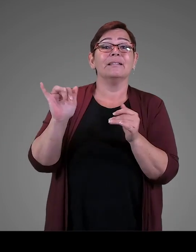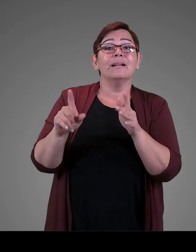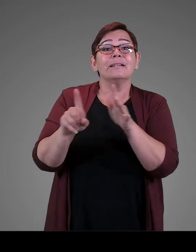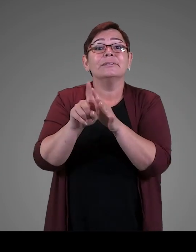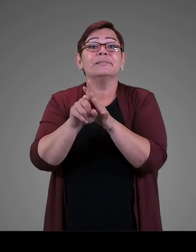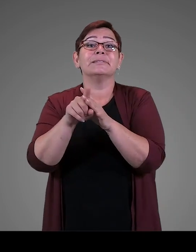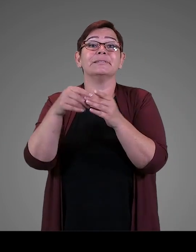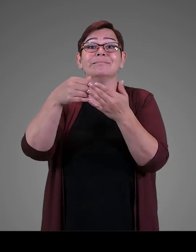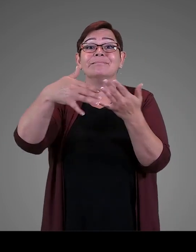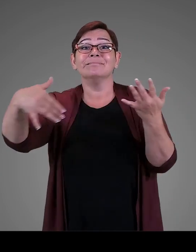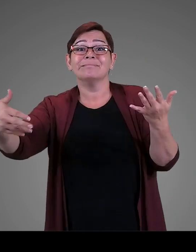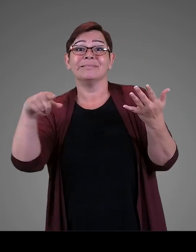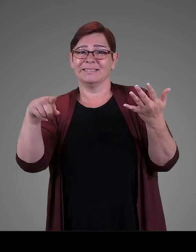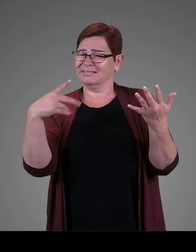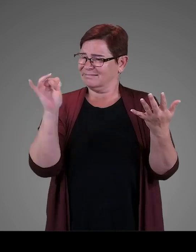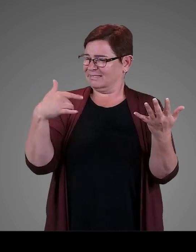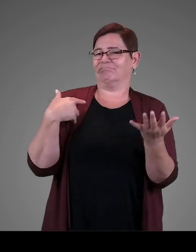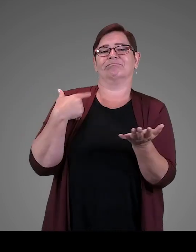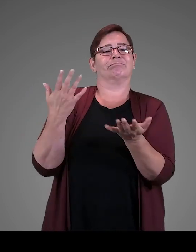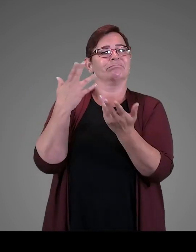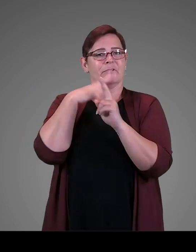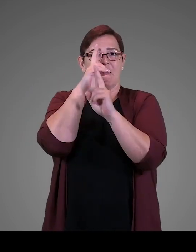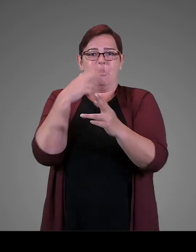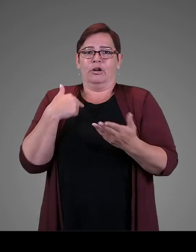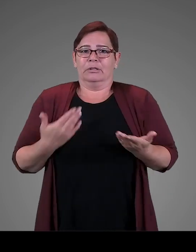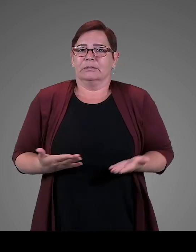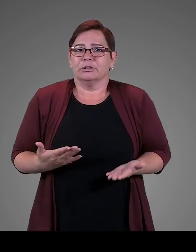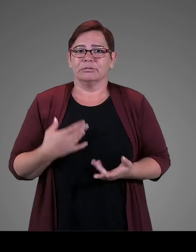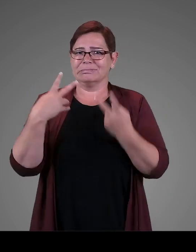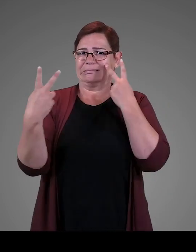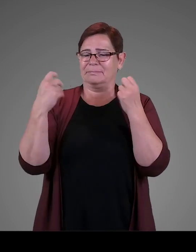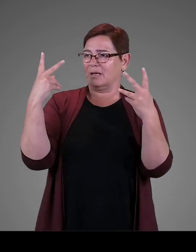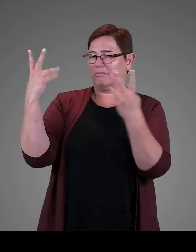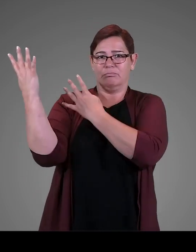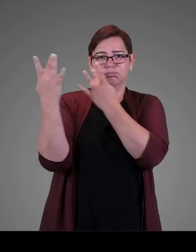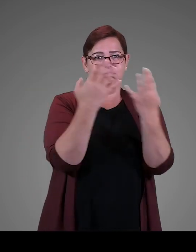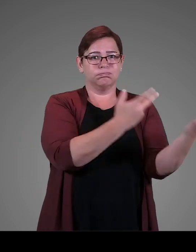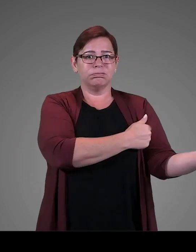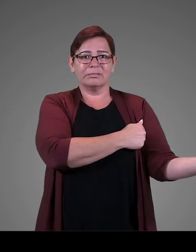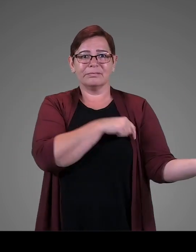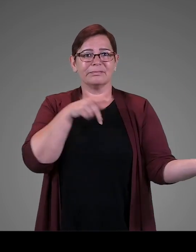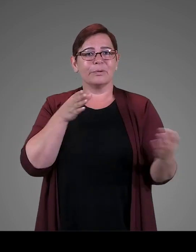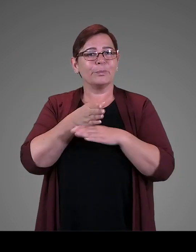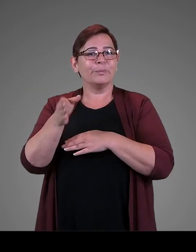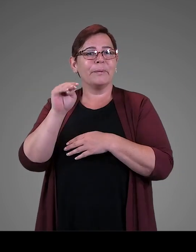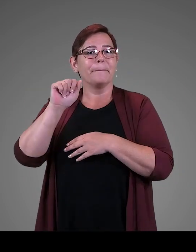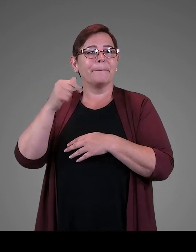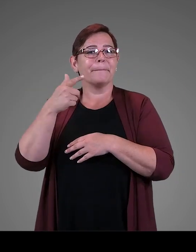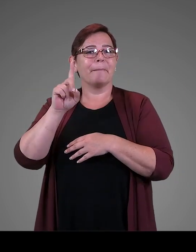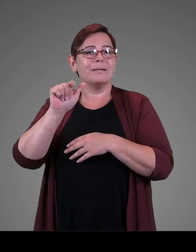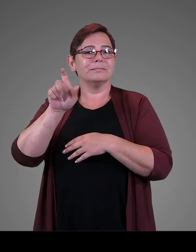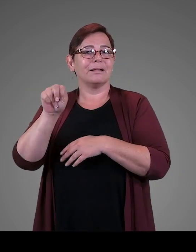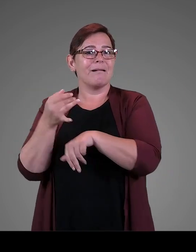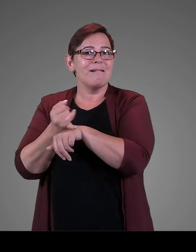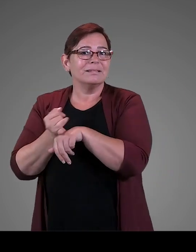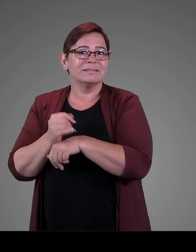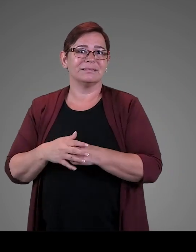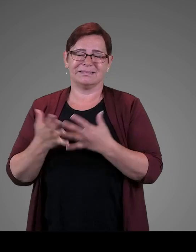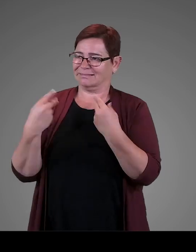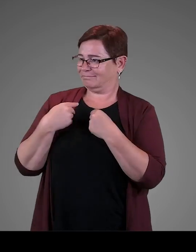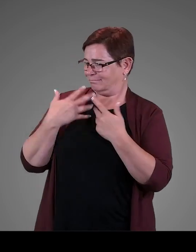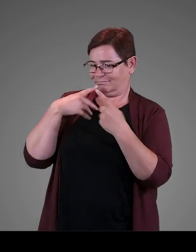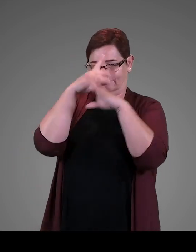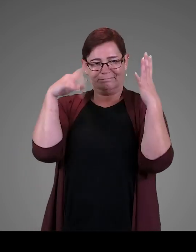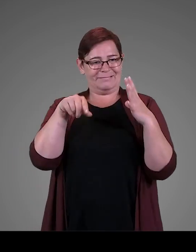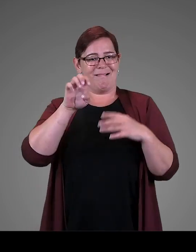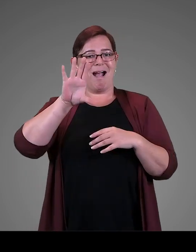des liens et que d'ailleurs, je suis capable d'honorer aujourd'hui ici en voyant plein de gens qui sont passés par les îles de la Madeleine. Ça nous